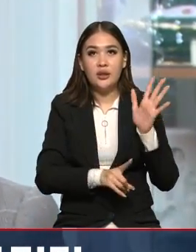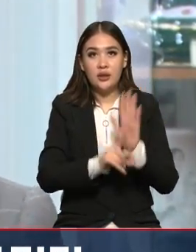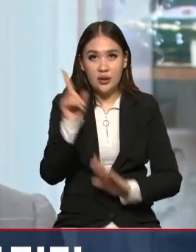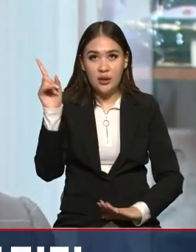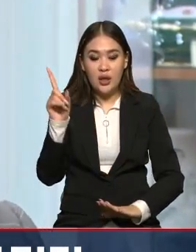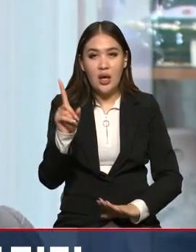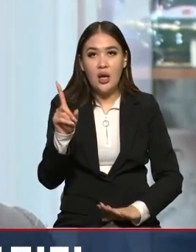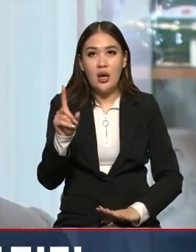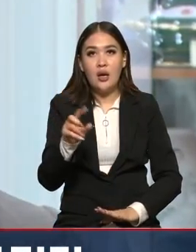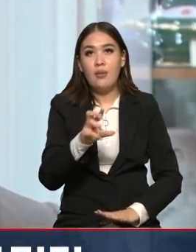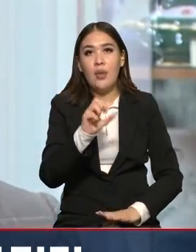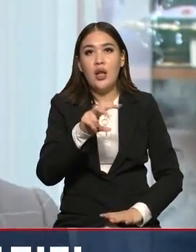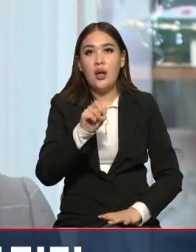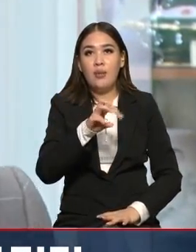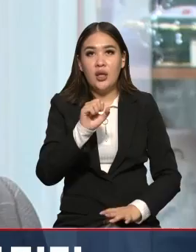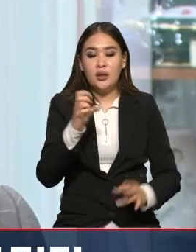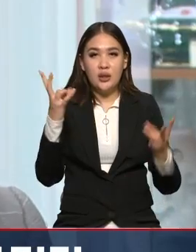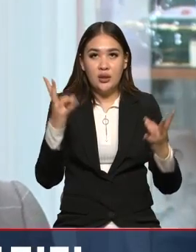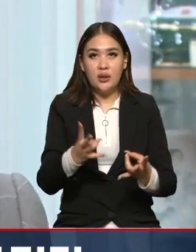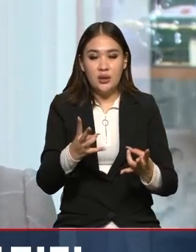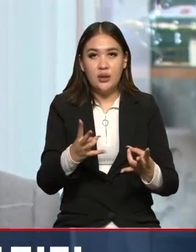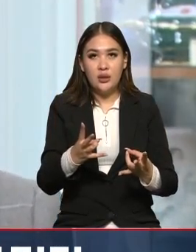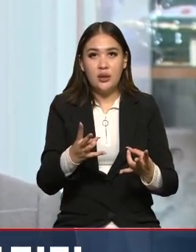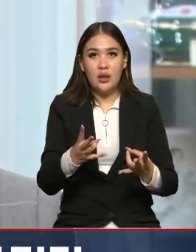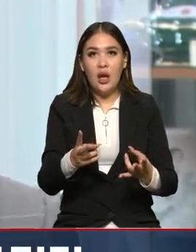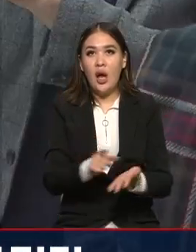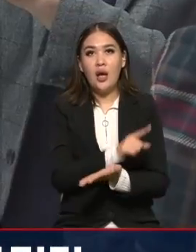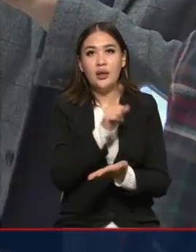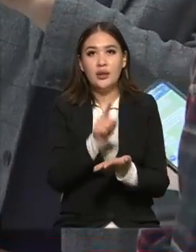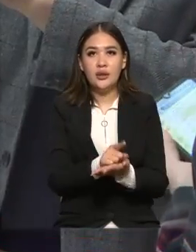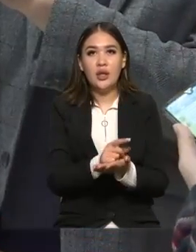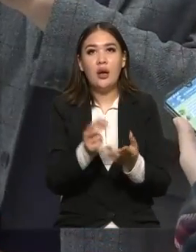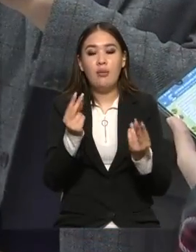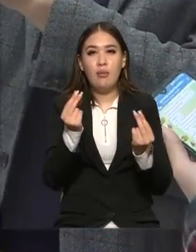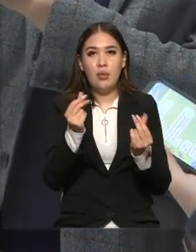көздерінің баламасы пайда болады. Яғни балама пайда болған кезде әрине баға төмен түседі.